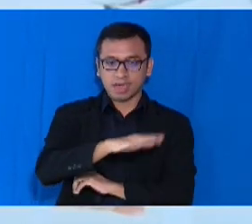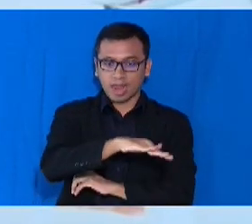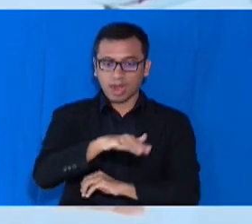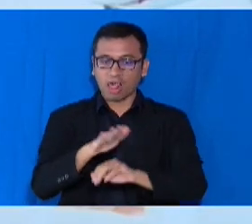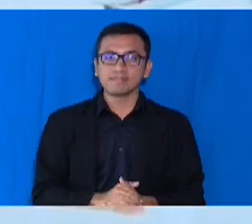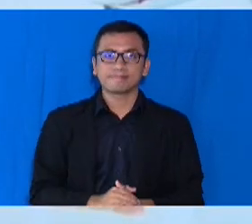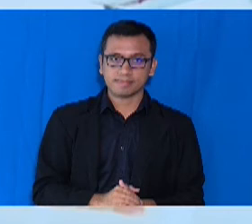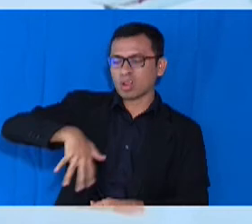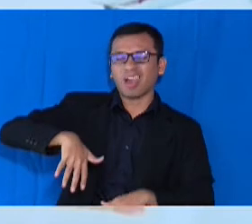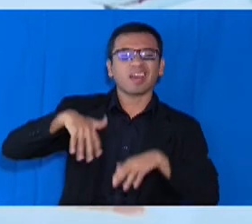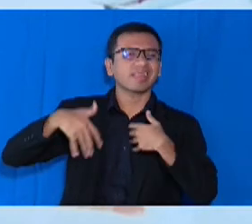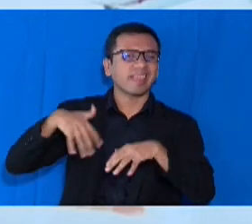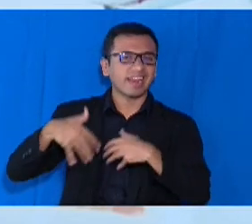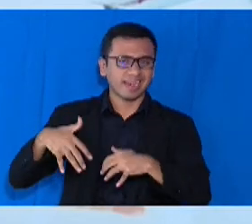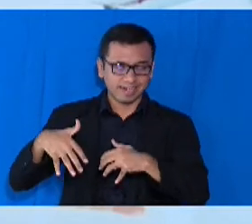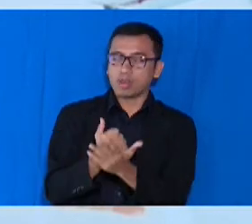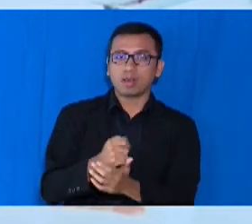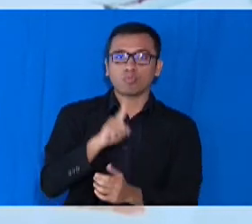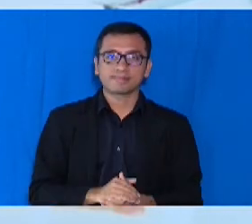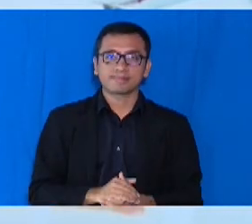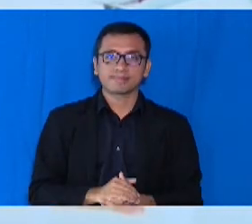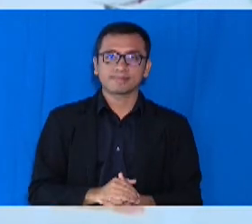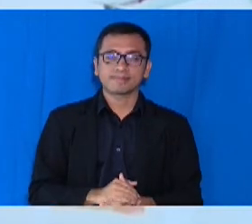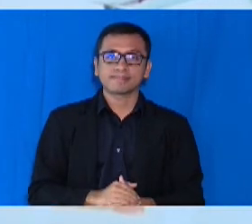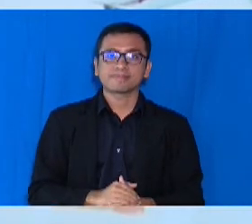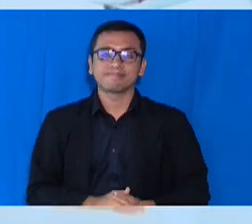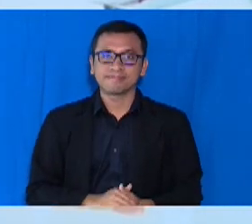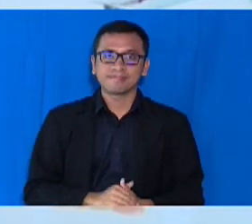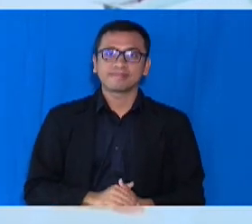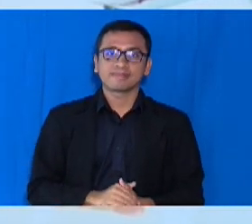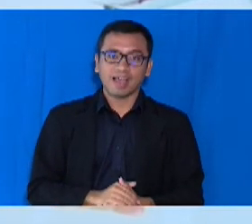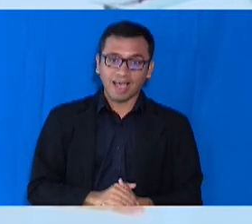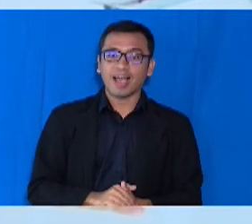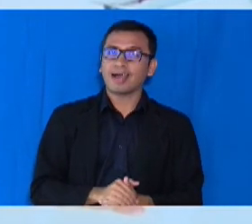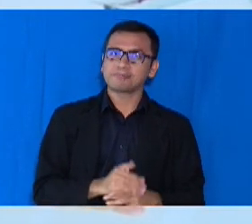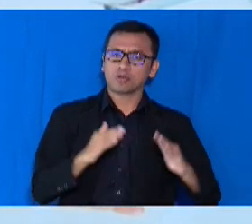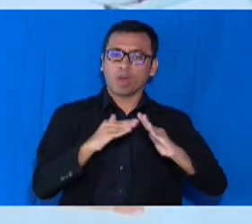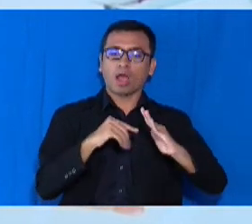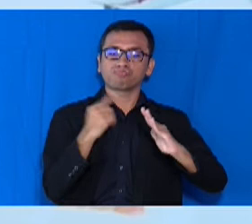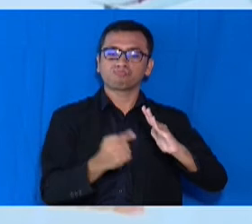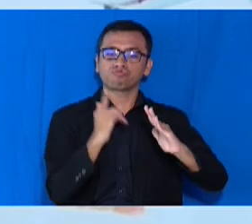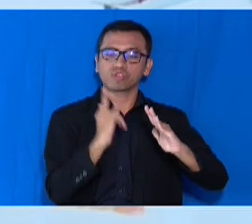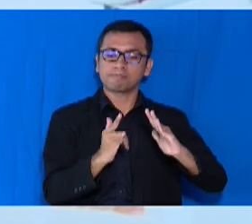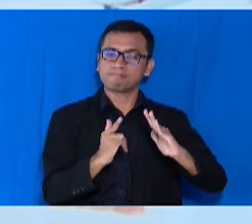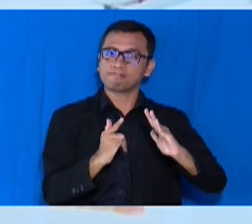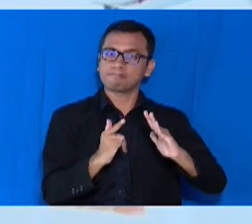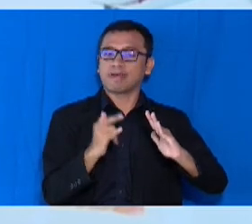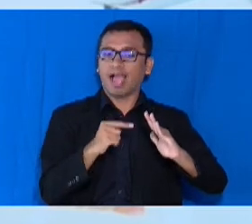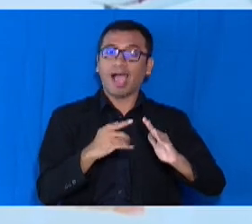bagi anak-anak kita semua. Buatlah ini menjadi satu kesempatan untuk